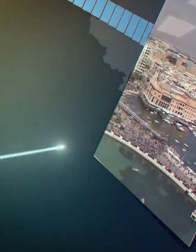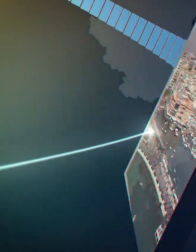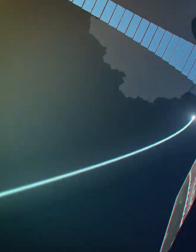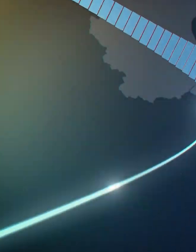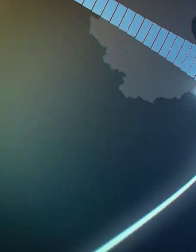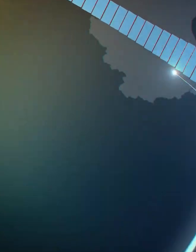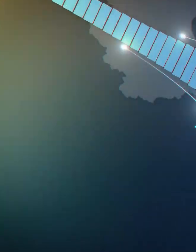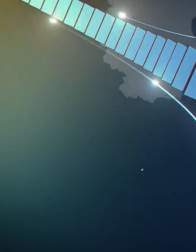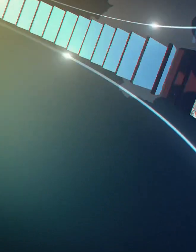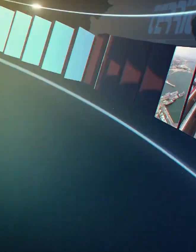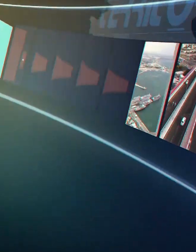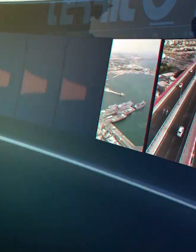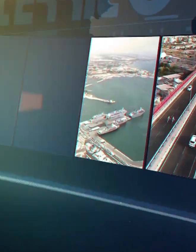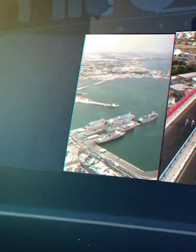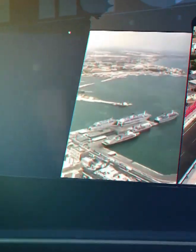seguito